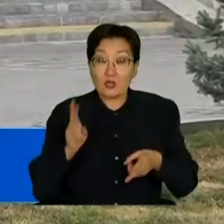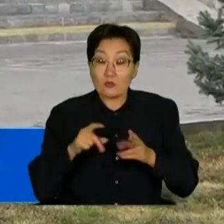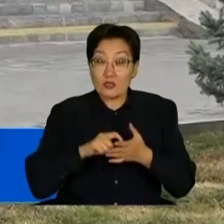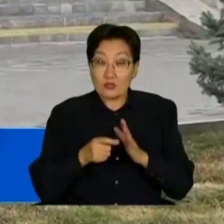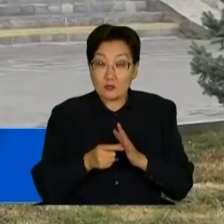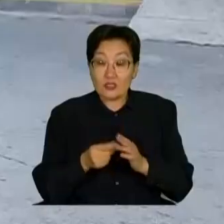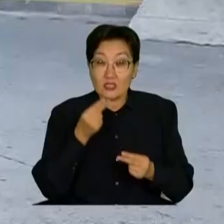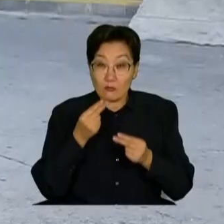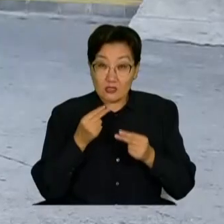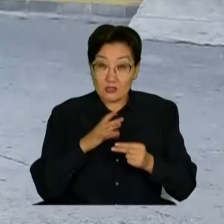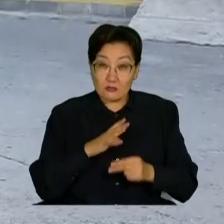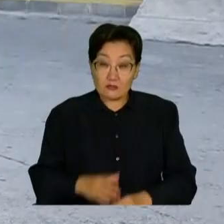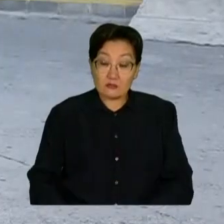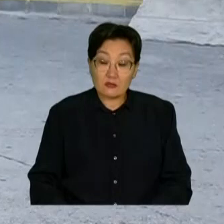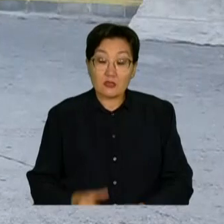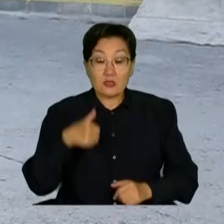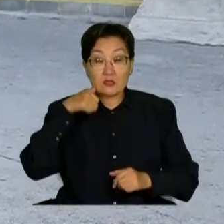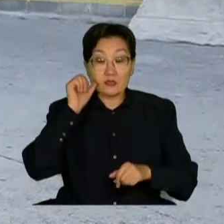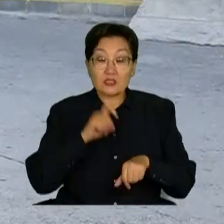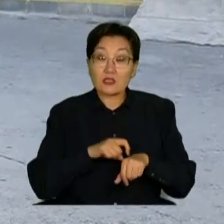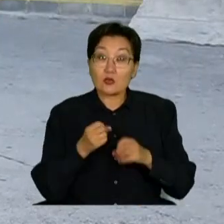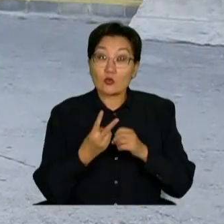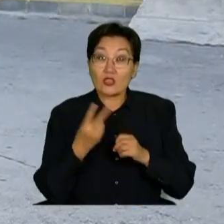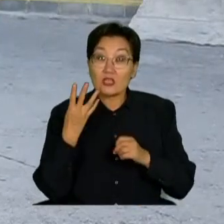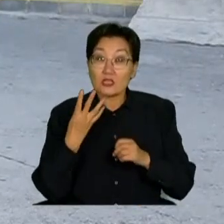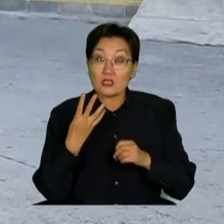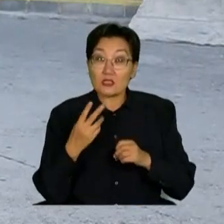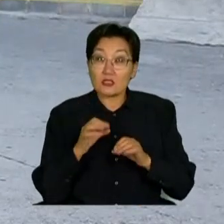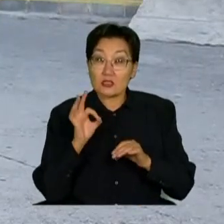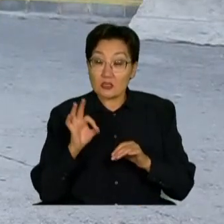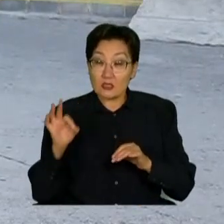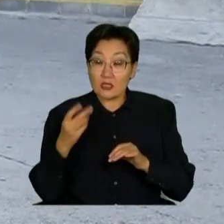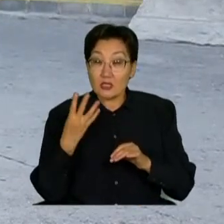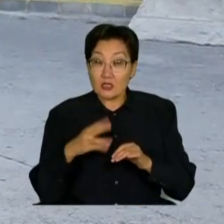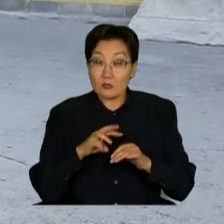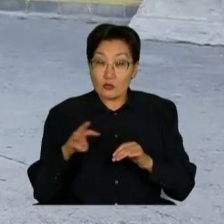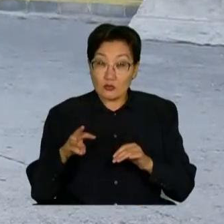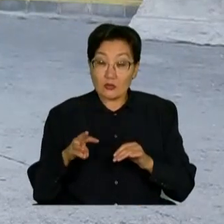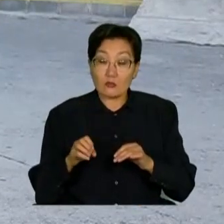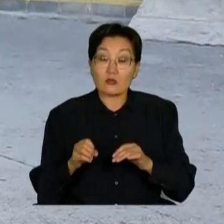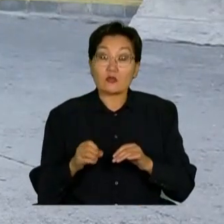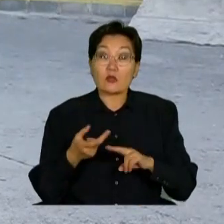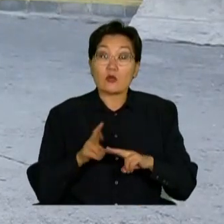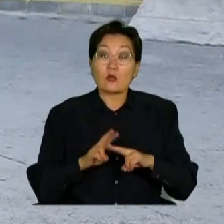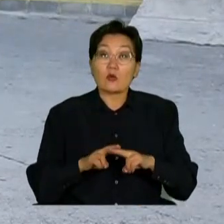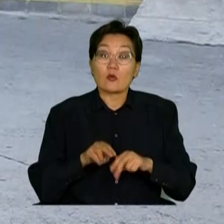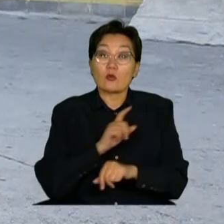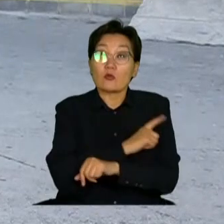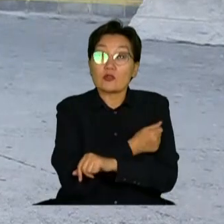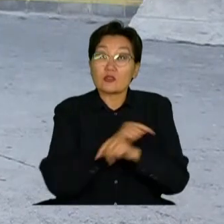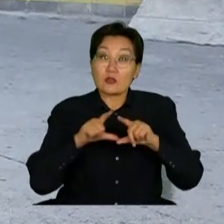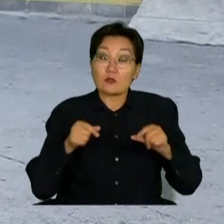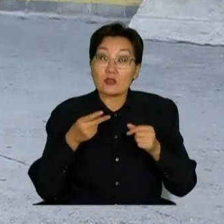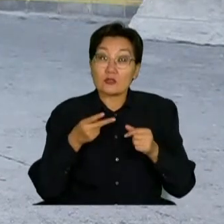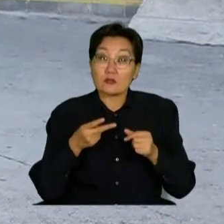түстенген екен. Кеше сағат 12:40-та приемный покой осы аудандық ауруханасына